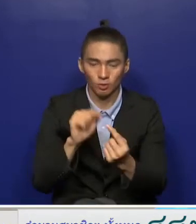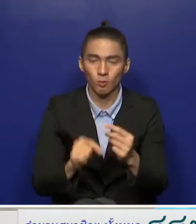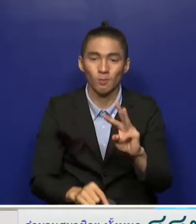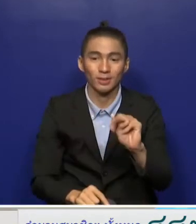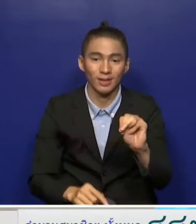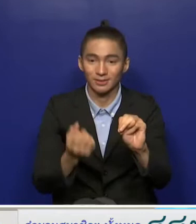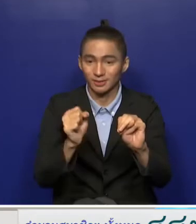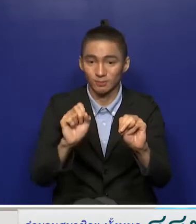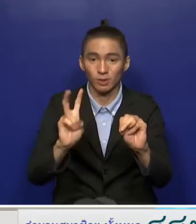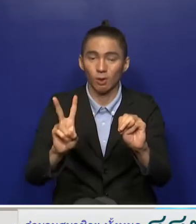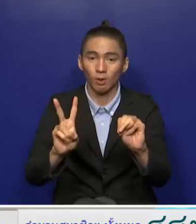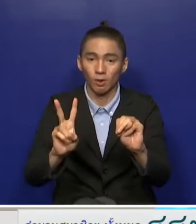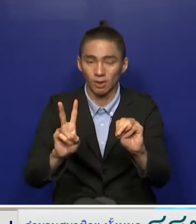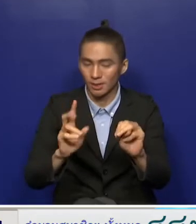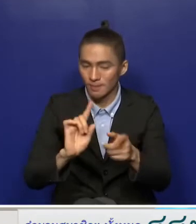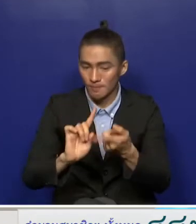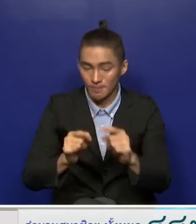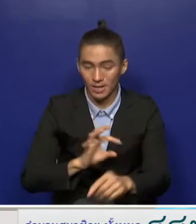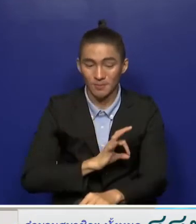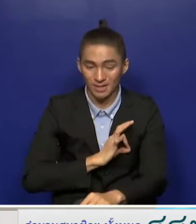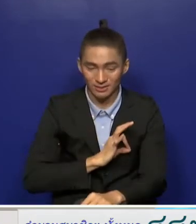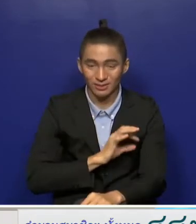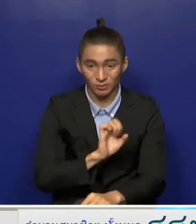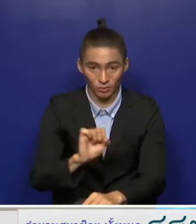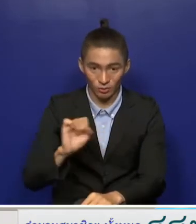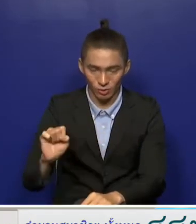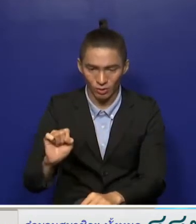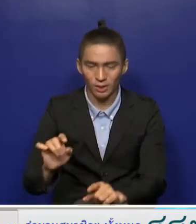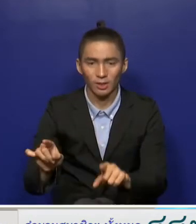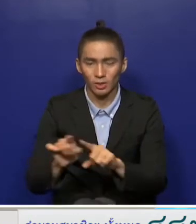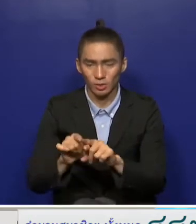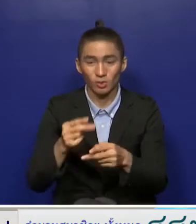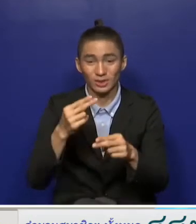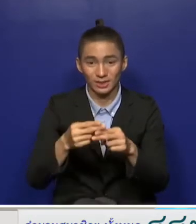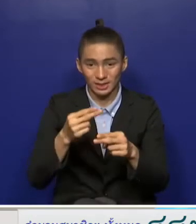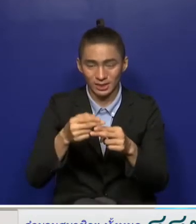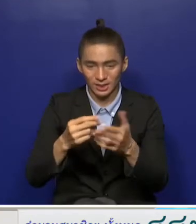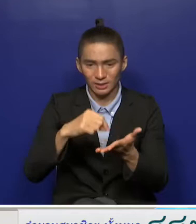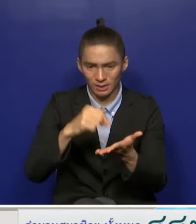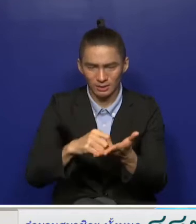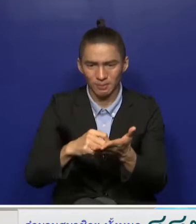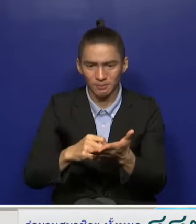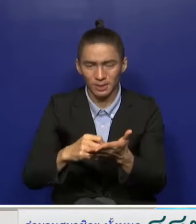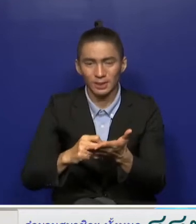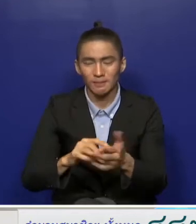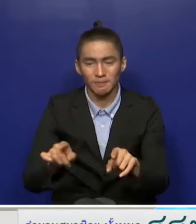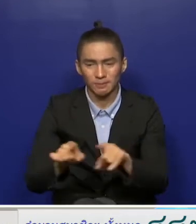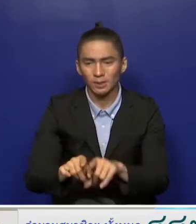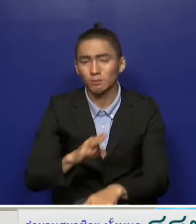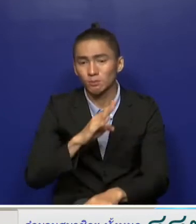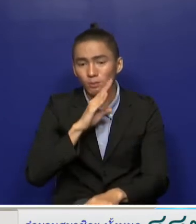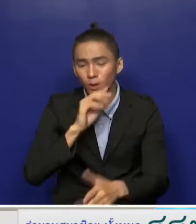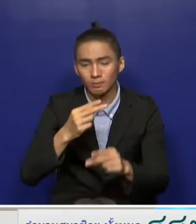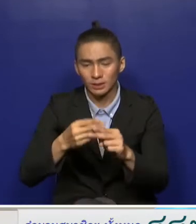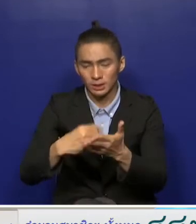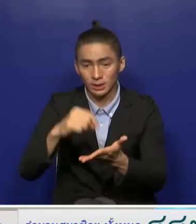ี่เพื่อนสมาชิกได้พูดในเรื่องของการหองralมือชื่อหอปรอมหมอชื่อนะครั ปรอมหายมชื่อในการทจะไปเข